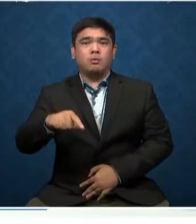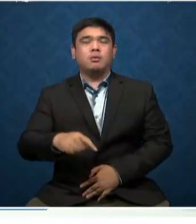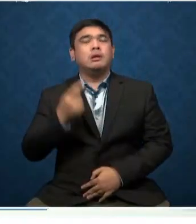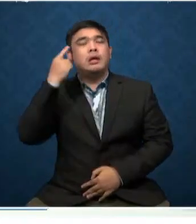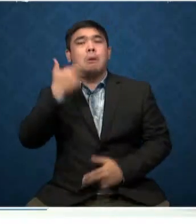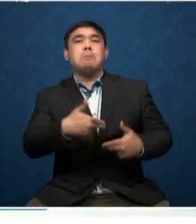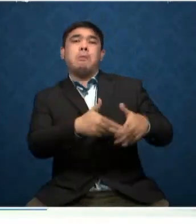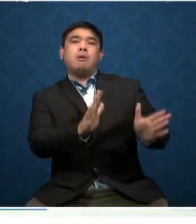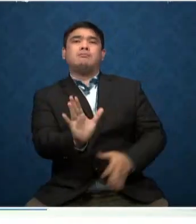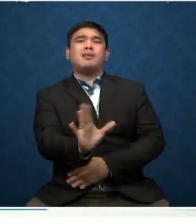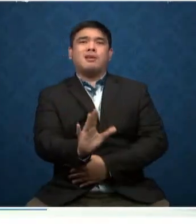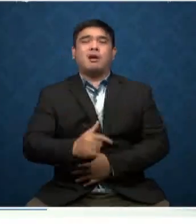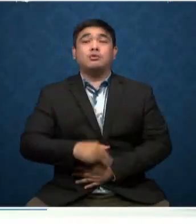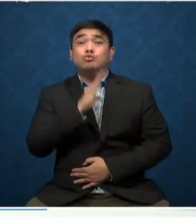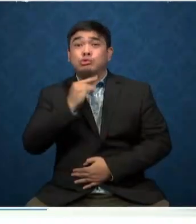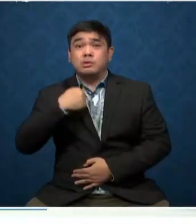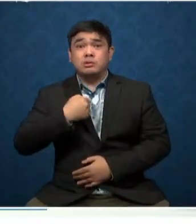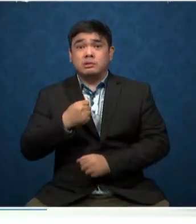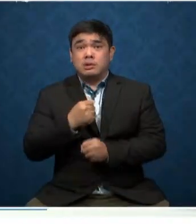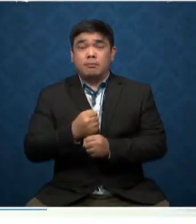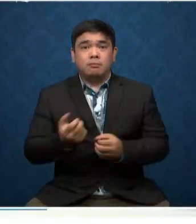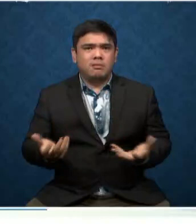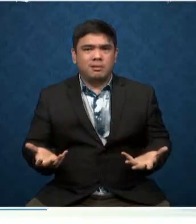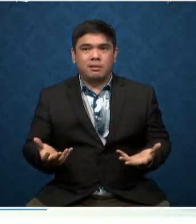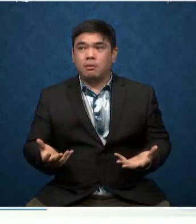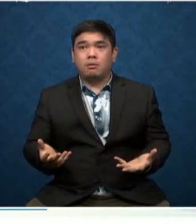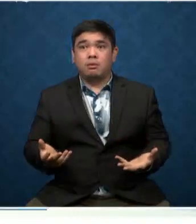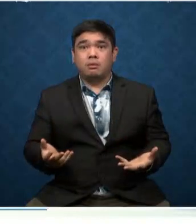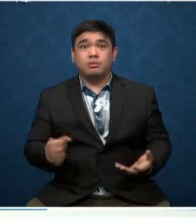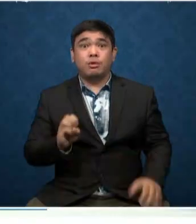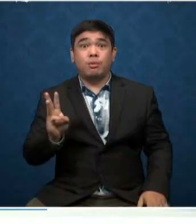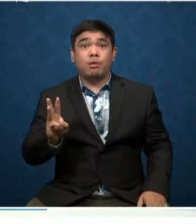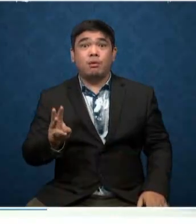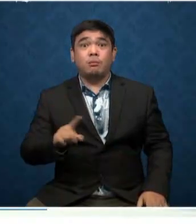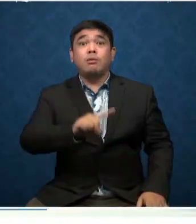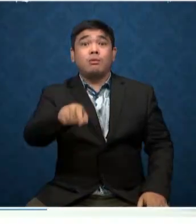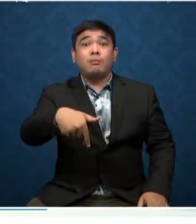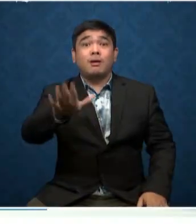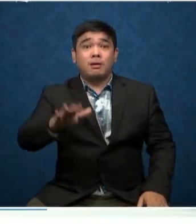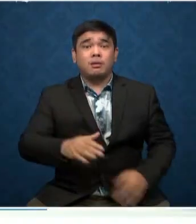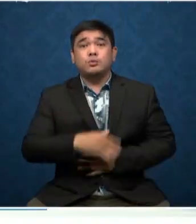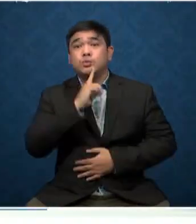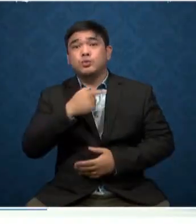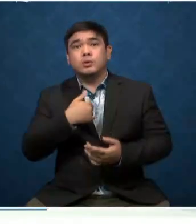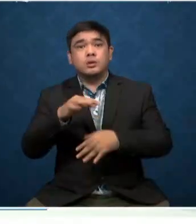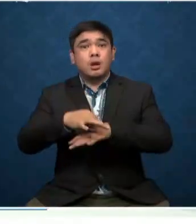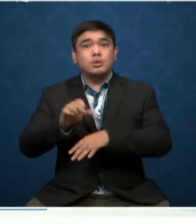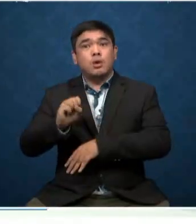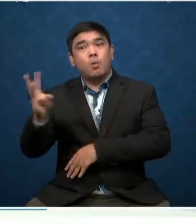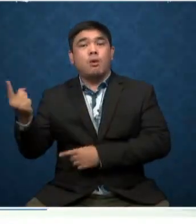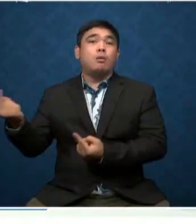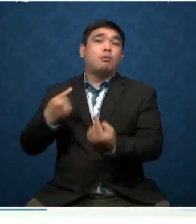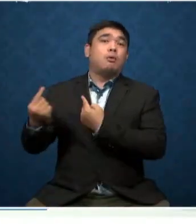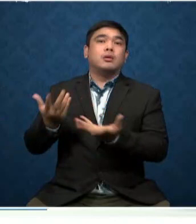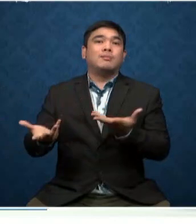คิดอย่างนั้นครับถ้าคิดอย่างนั้นไม่ต้องมีก็ได้วุฒิสภามีแค่สภาผู้แทนราษฎรเขาจะว่ายังไงก็ว่